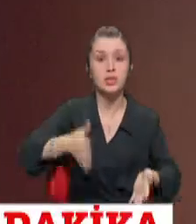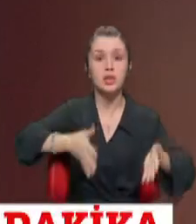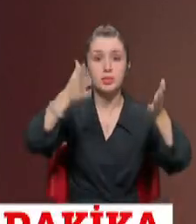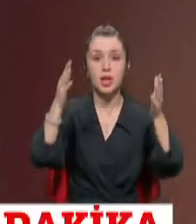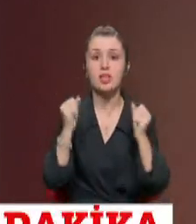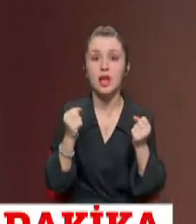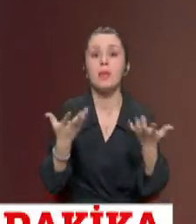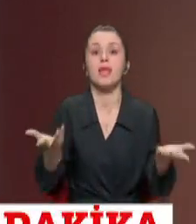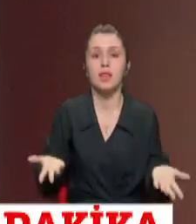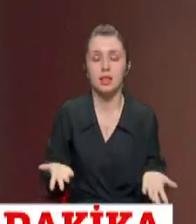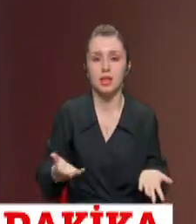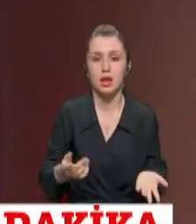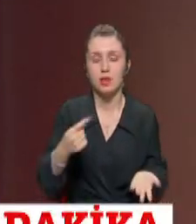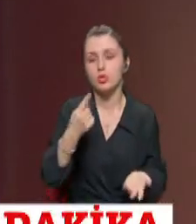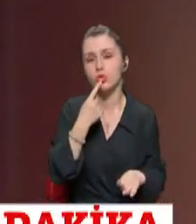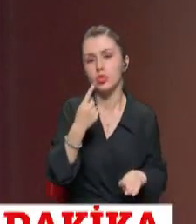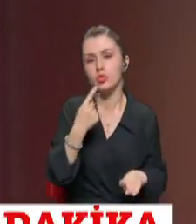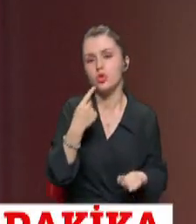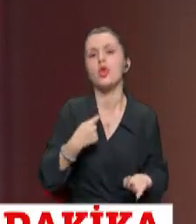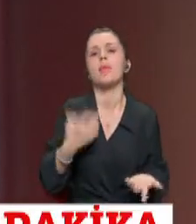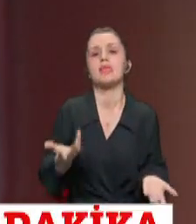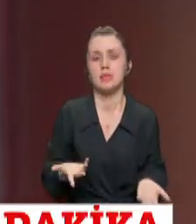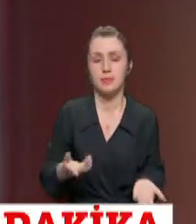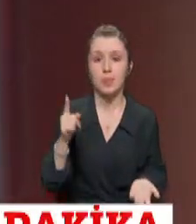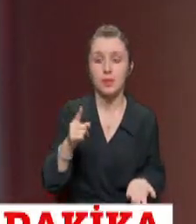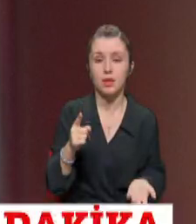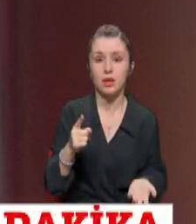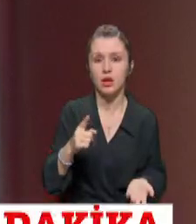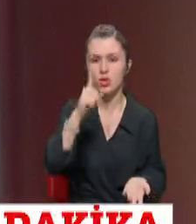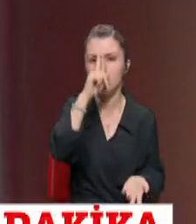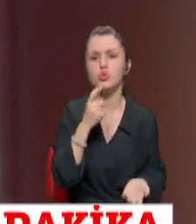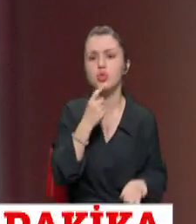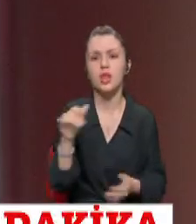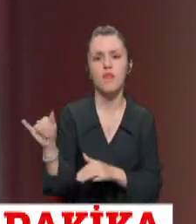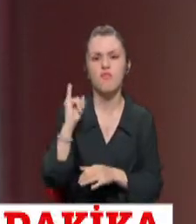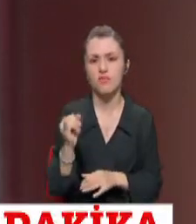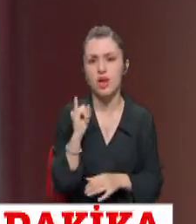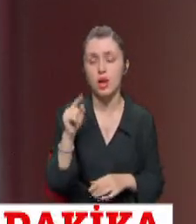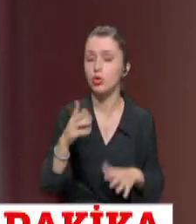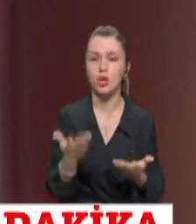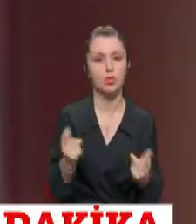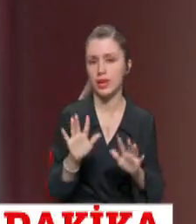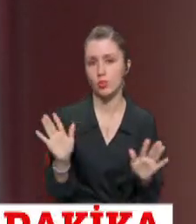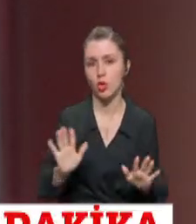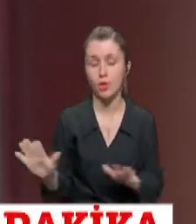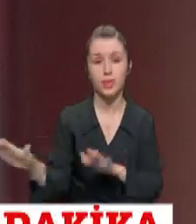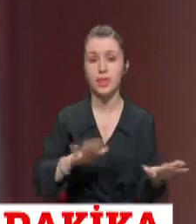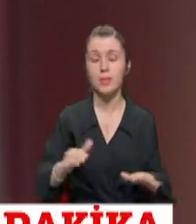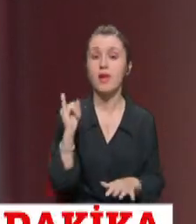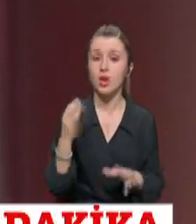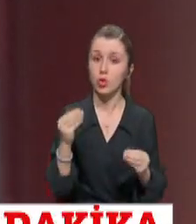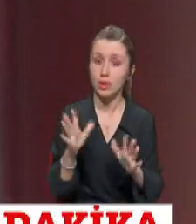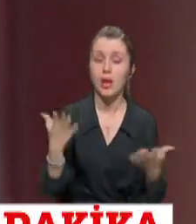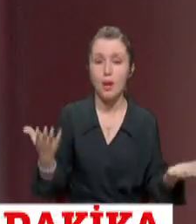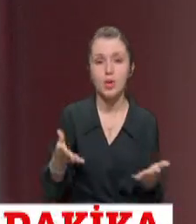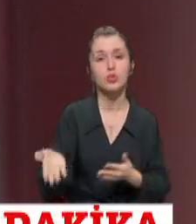bile sağlam değil. Bana şunu da söylemesin kimse. Ya bu asrın felaketi. Ben bunu da kabul etmiyorum. Deprem bir felaket olabilir